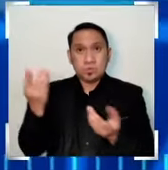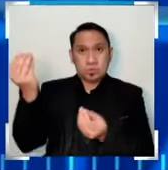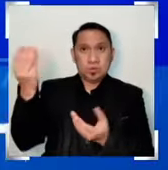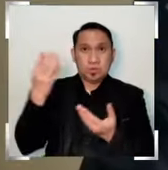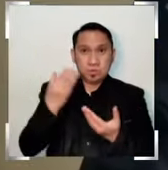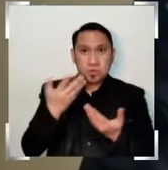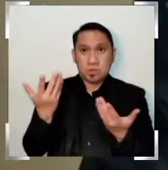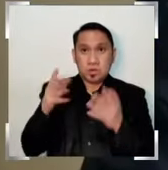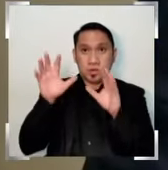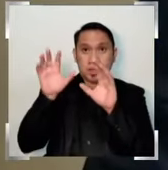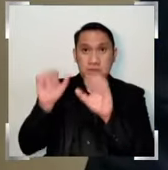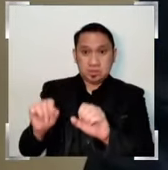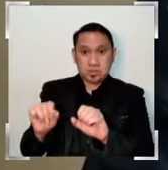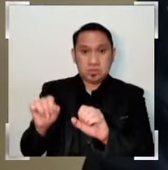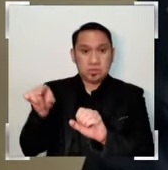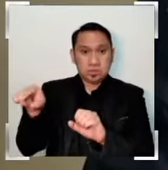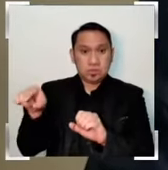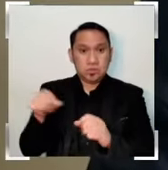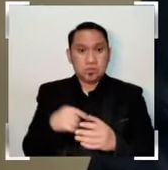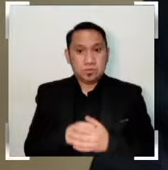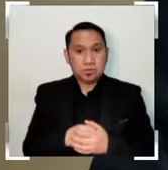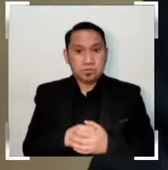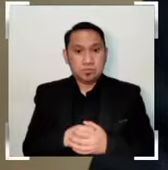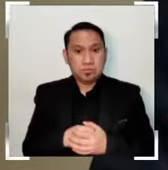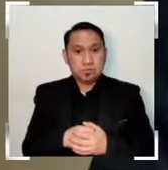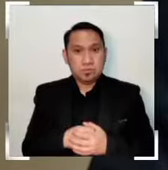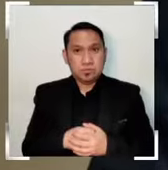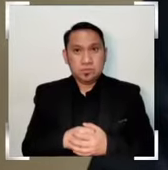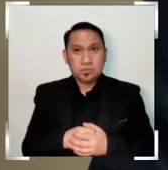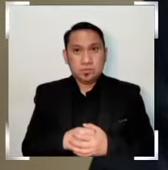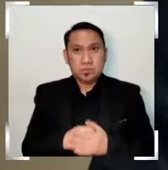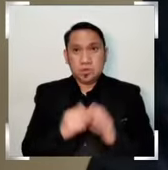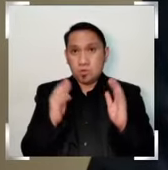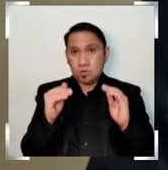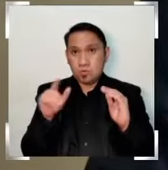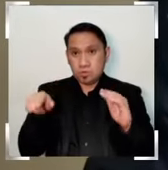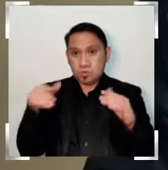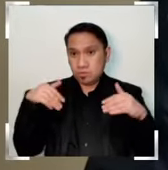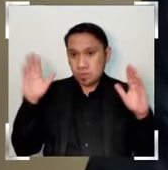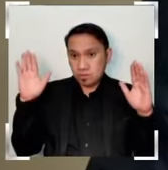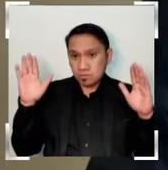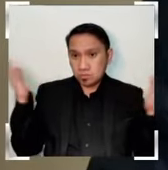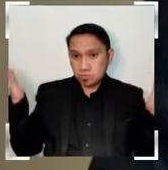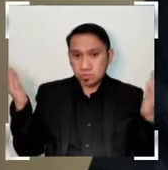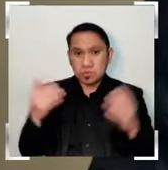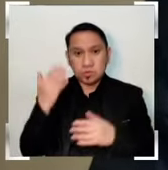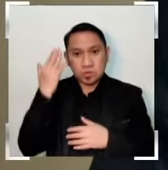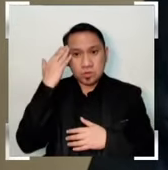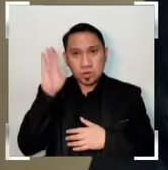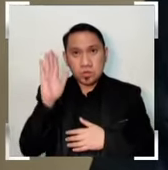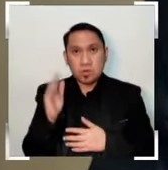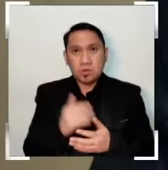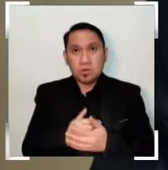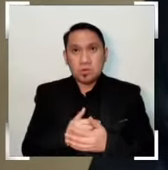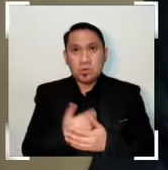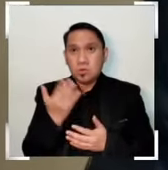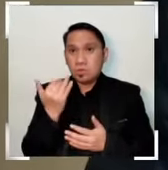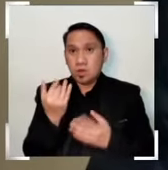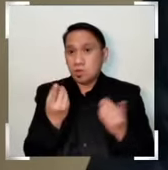ang suspect. Sana makonsensya ka, sumuko ka na lang. Hindi ko alam kung bakit ganun yung ginawa mo